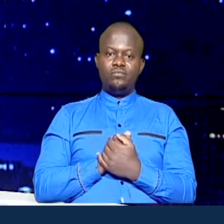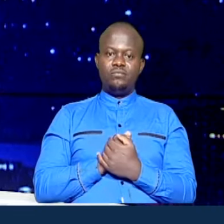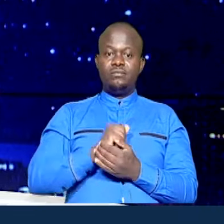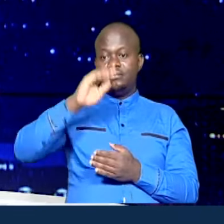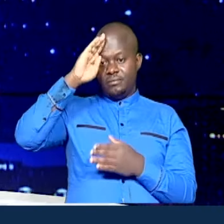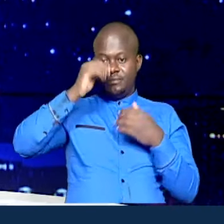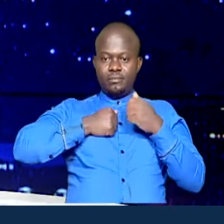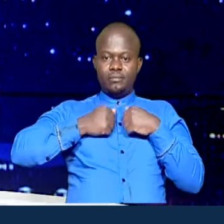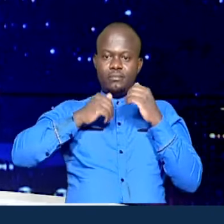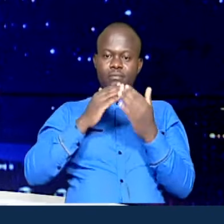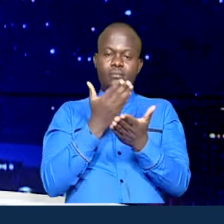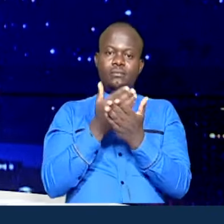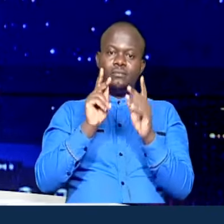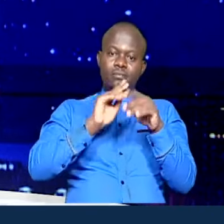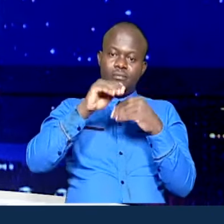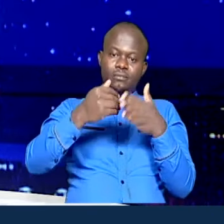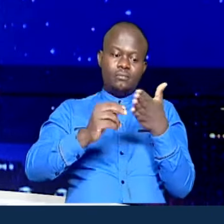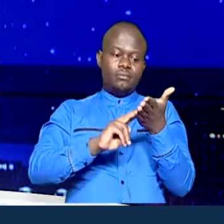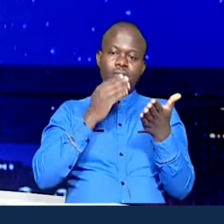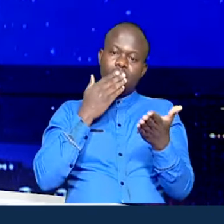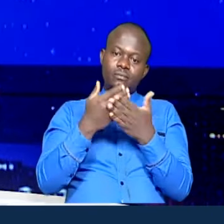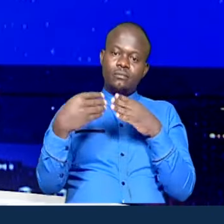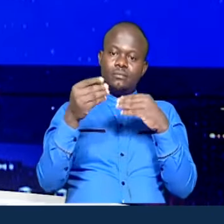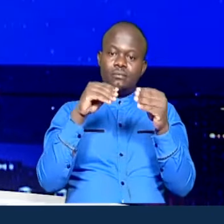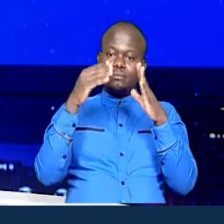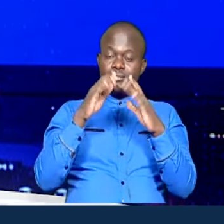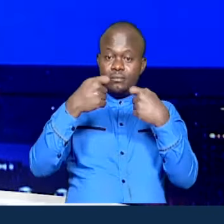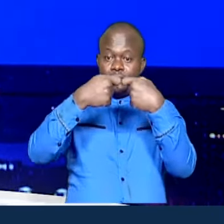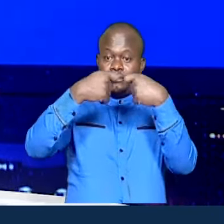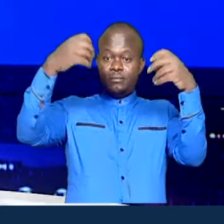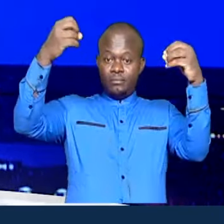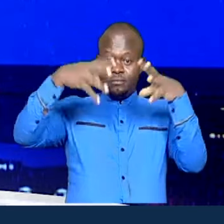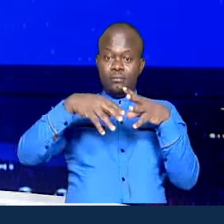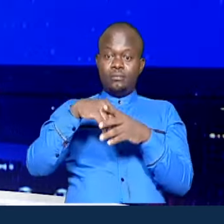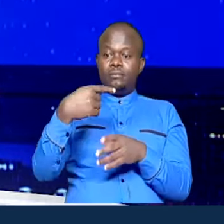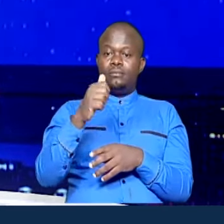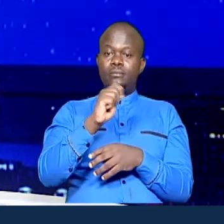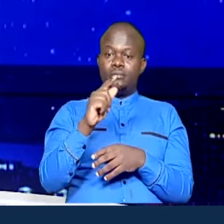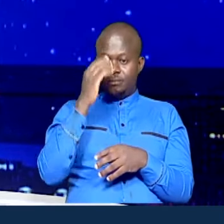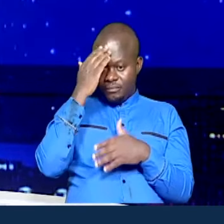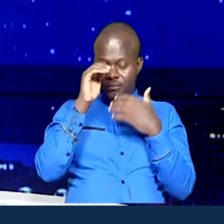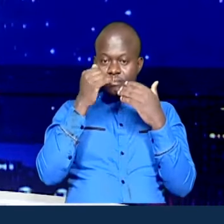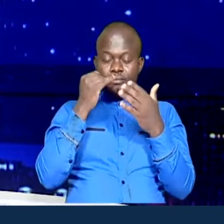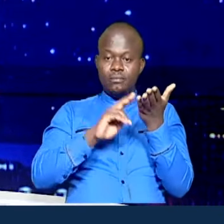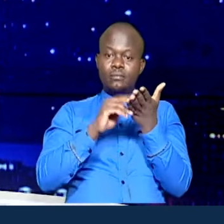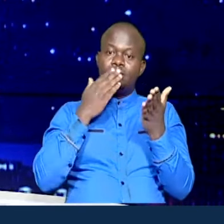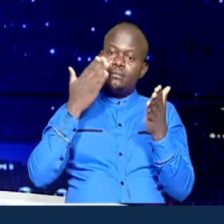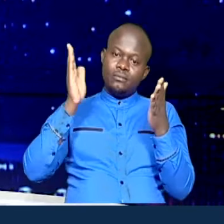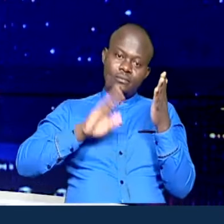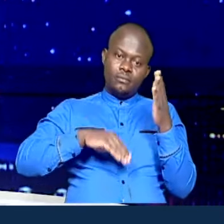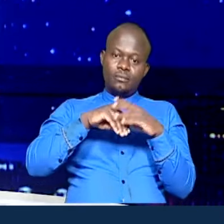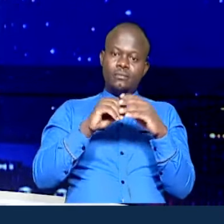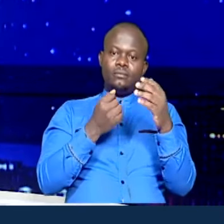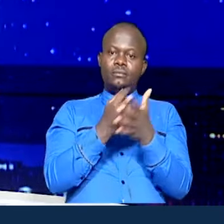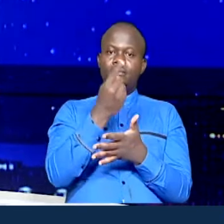Polisi y'u Rwanda irasaba abaturage gukoresha neza ibikoresho by'umuriro w'amashanyarazi na gaz kuko iyo bikoreshejwe nabi biri mu